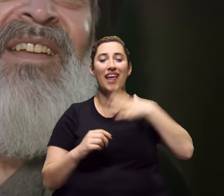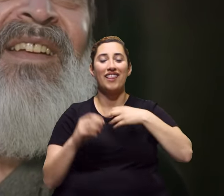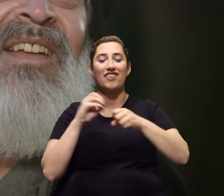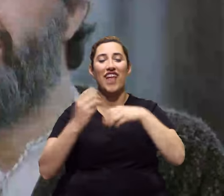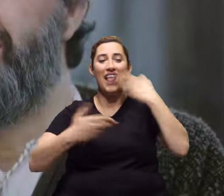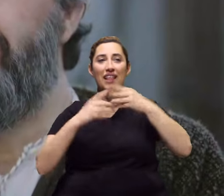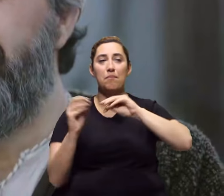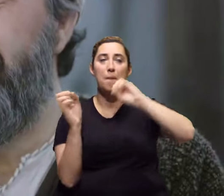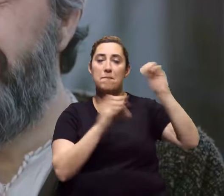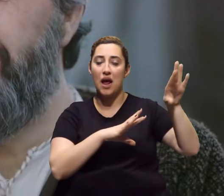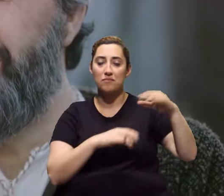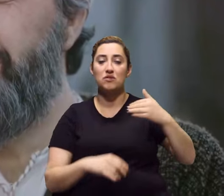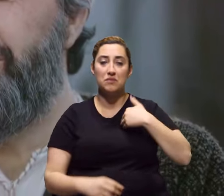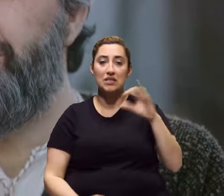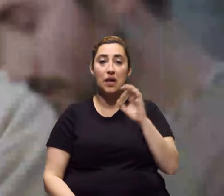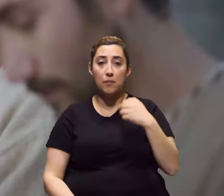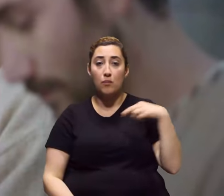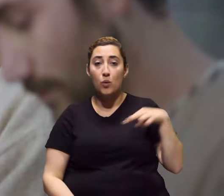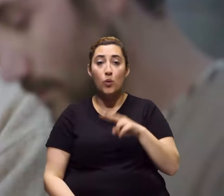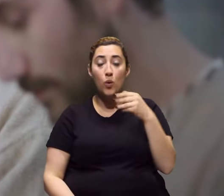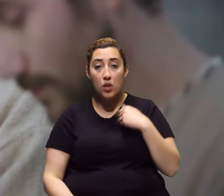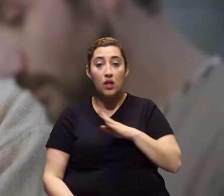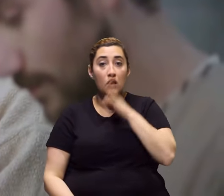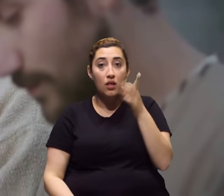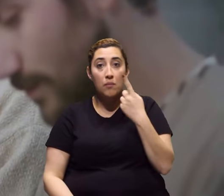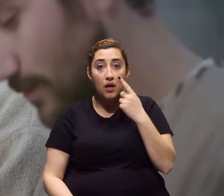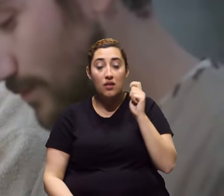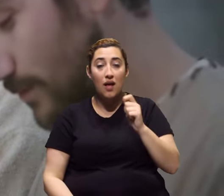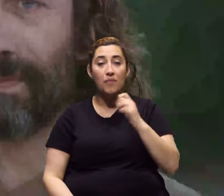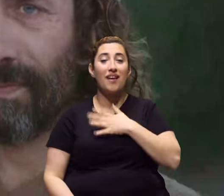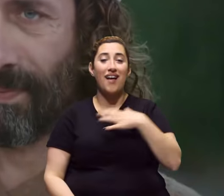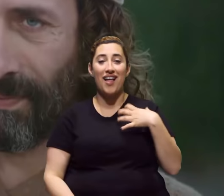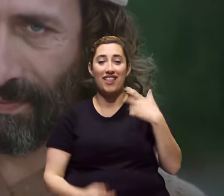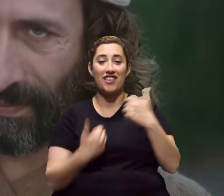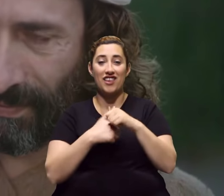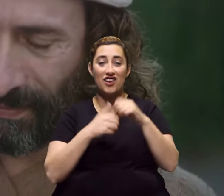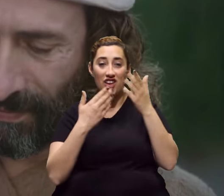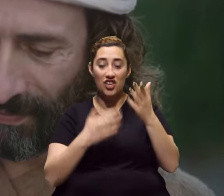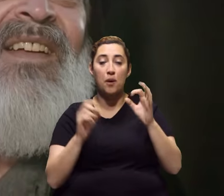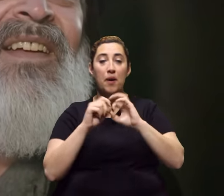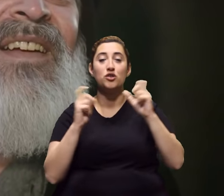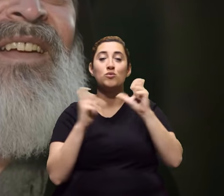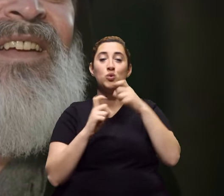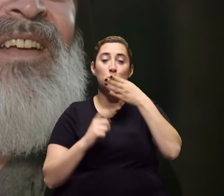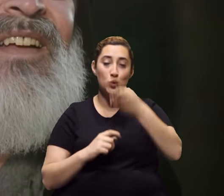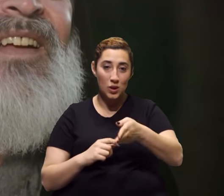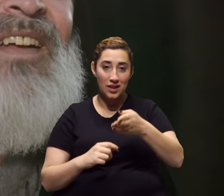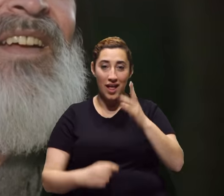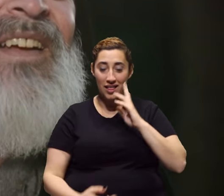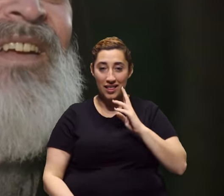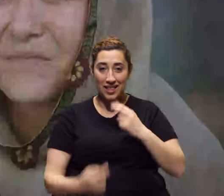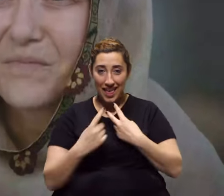şeyhimiz. Biz dahi yollarına düştük. Valide Sultan dahi, bacım Sultan